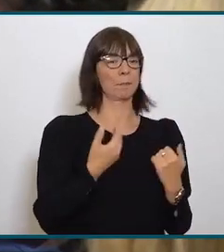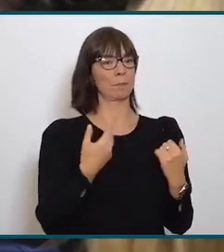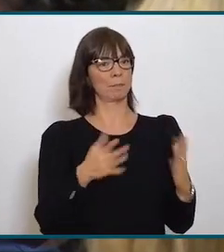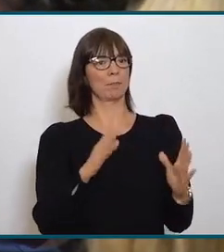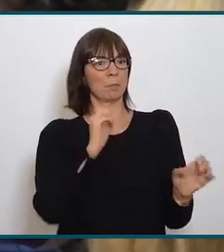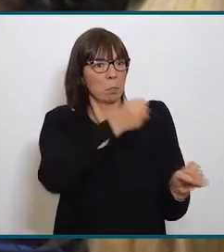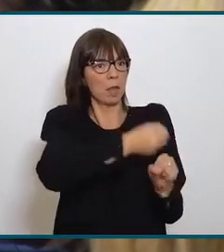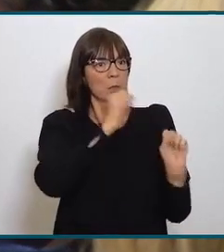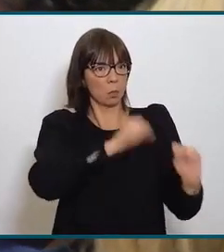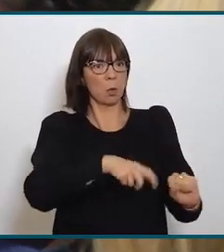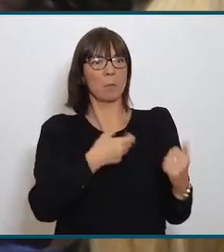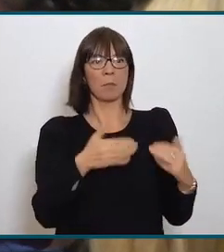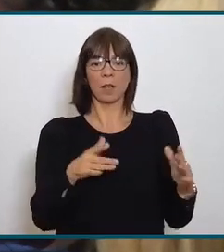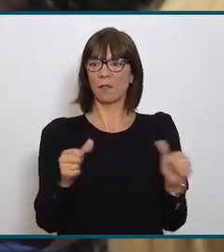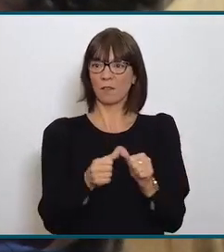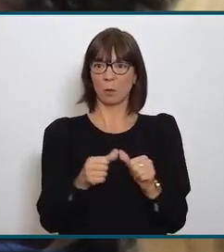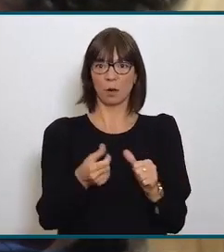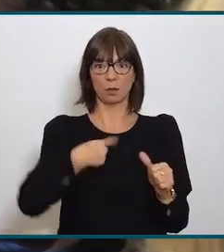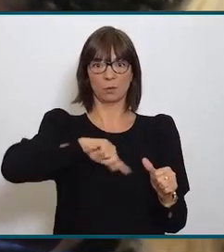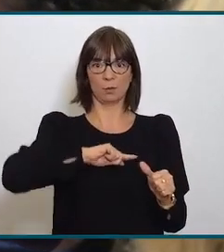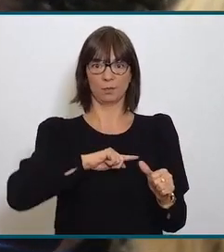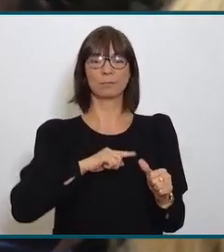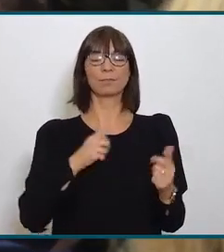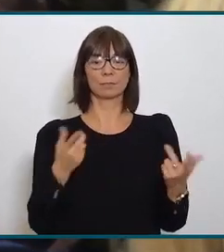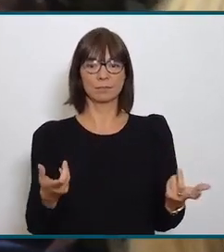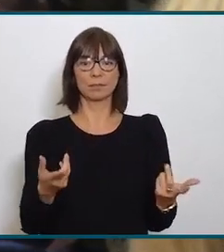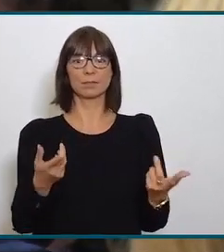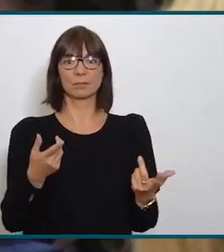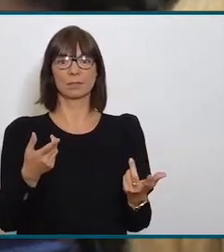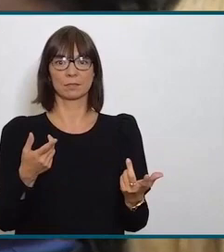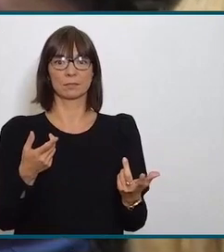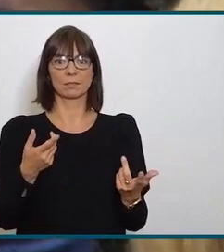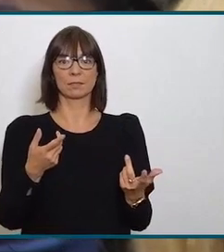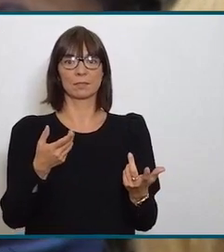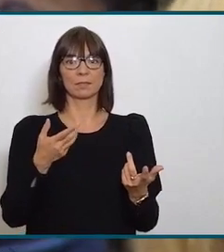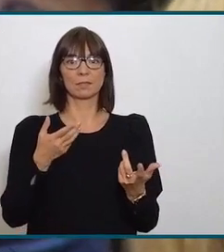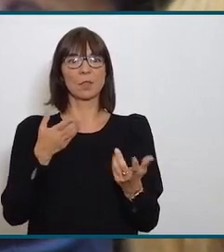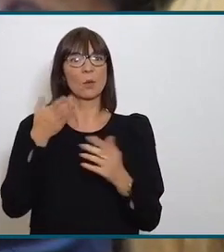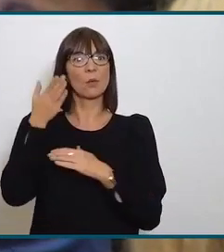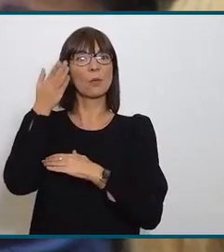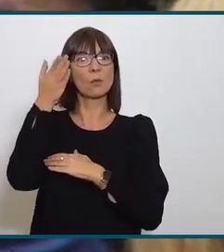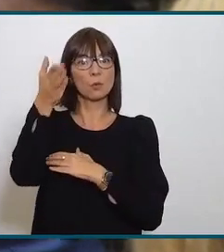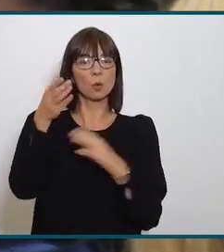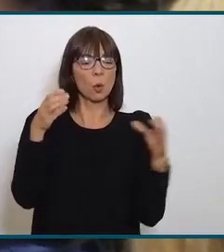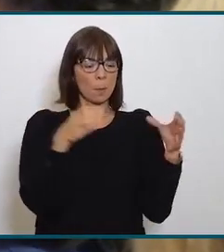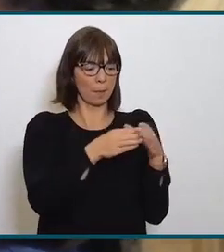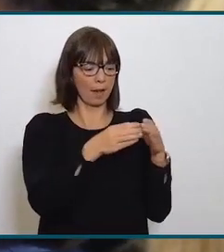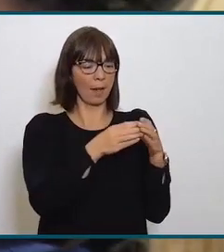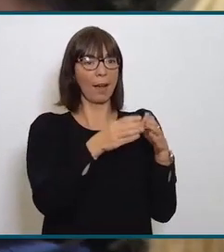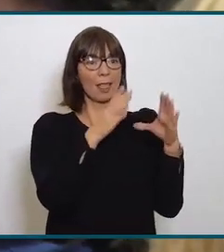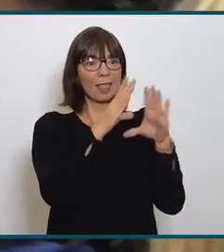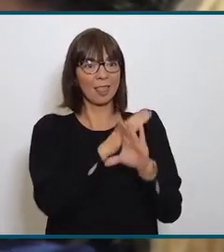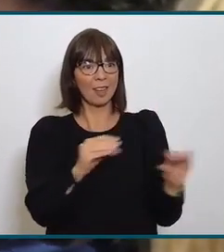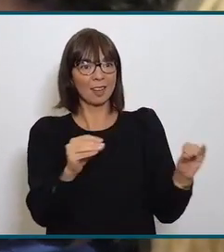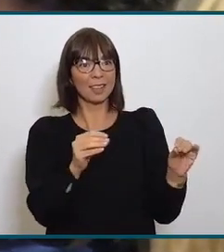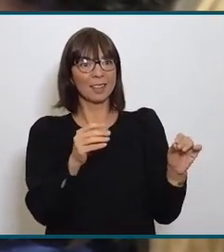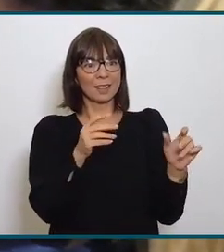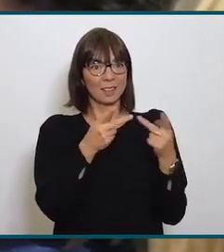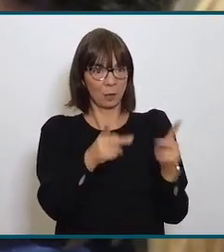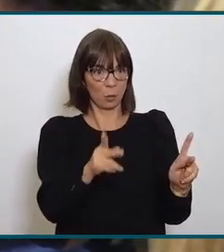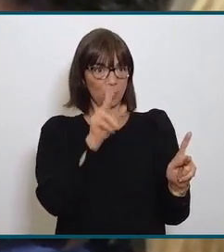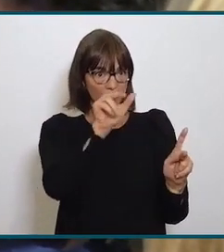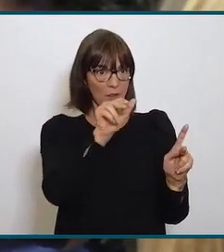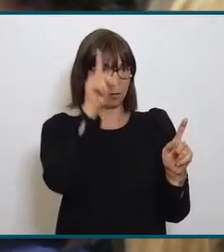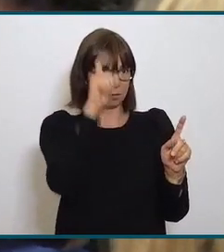qu'allons-nous faire? Nous lançons les bases de notre future brigade de tranquillité urbaine. Les premiers agents arriveront sur le terrain au cours du